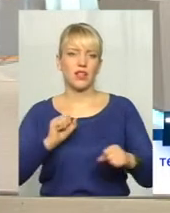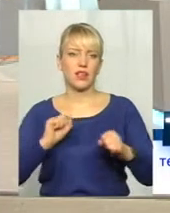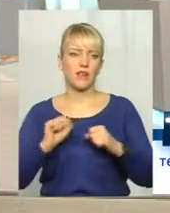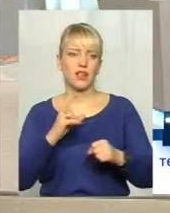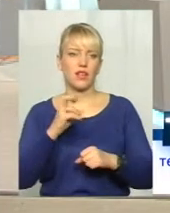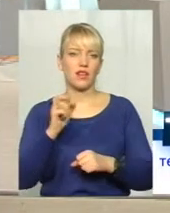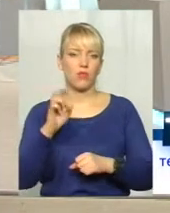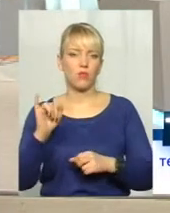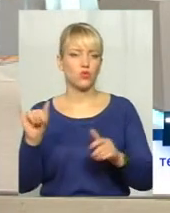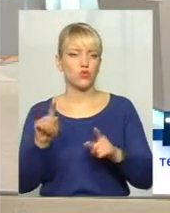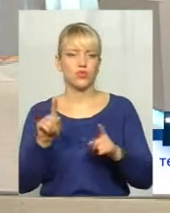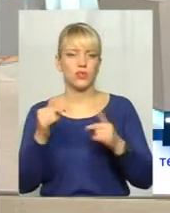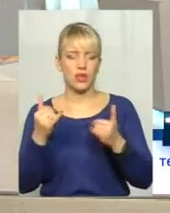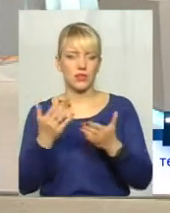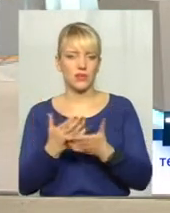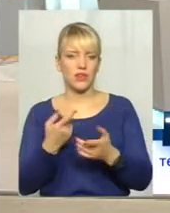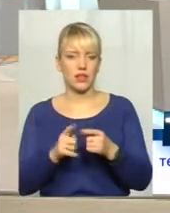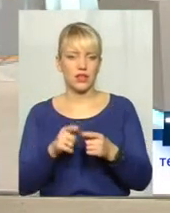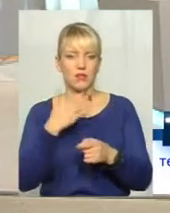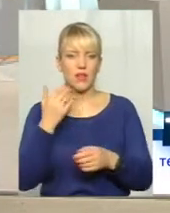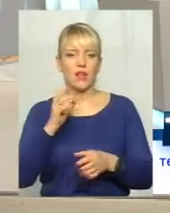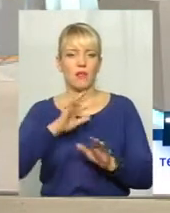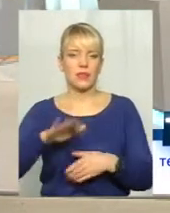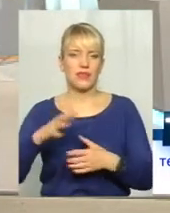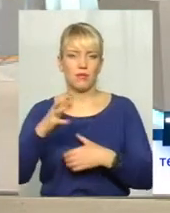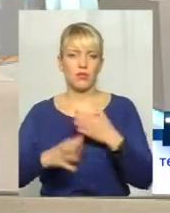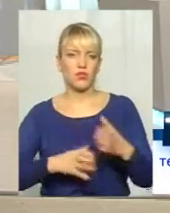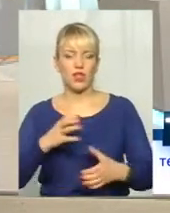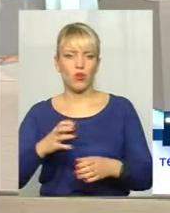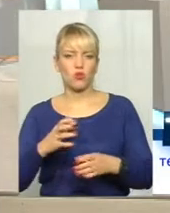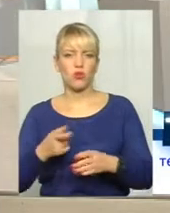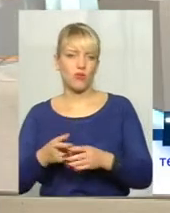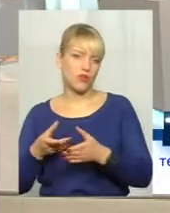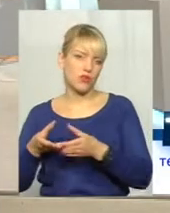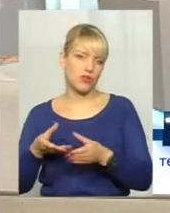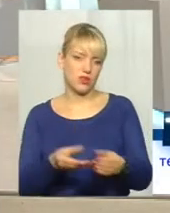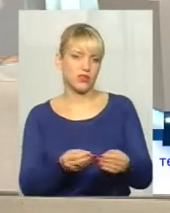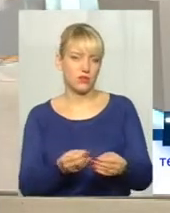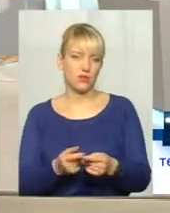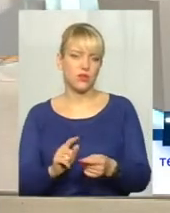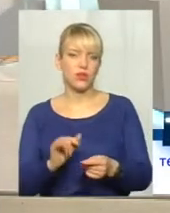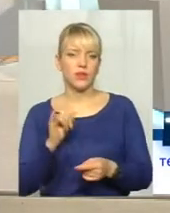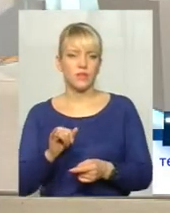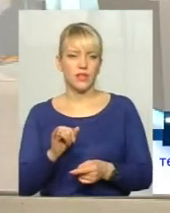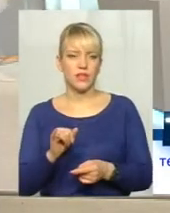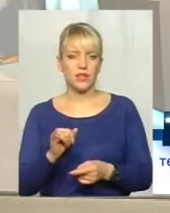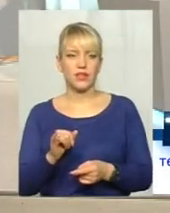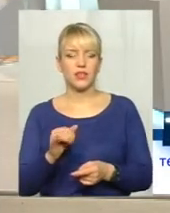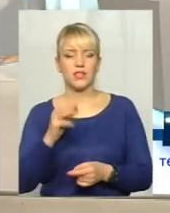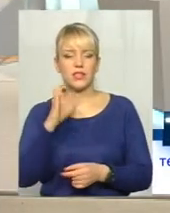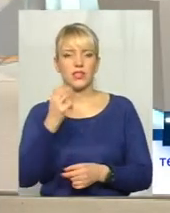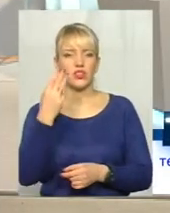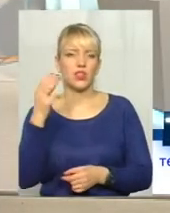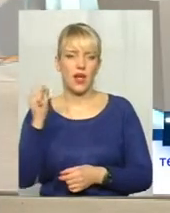немає. Ось, але після такого міжнародного тиску, я б його назвав, так, і там, і США,